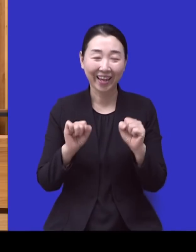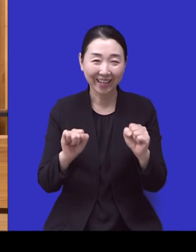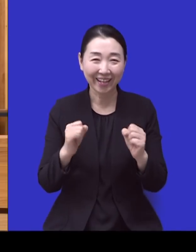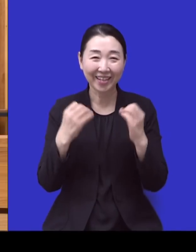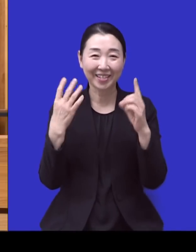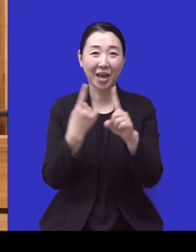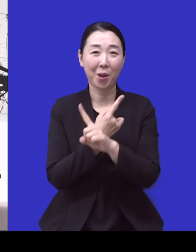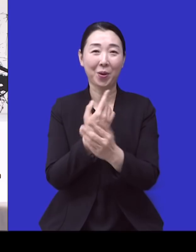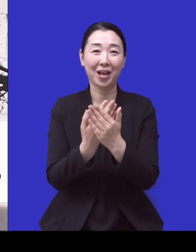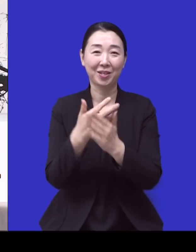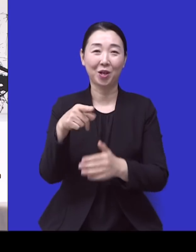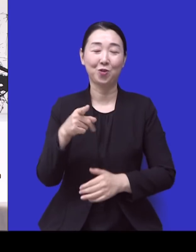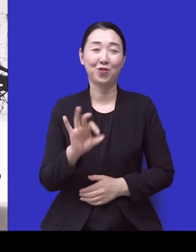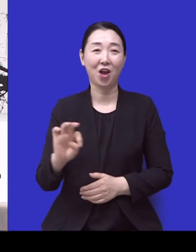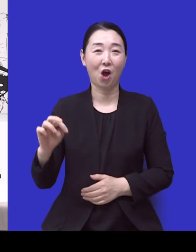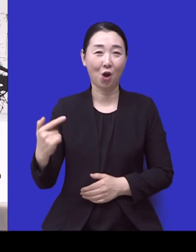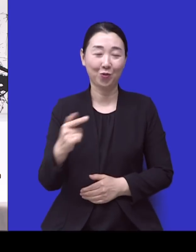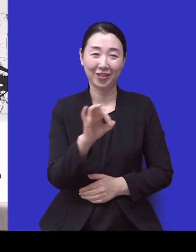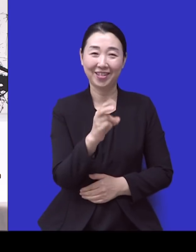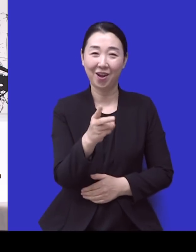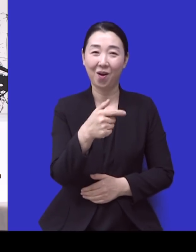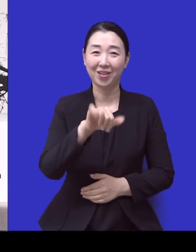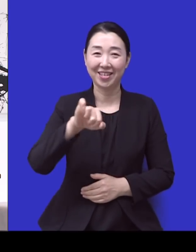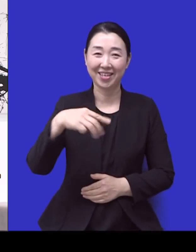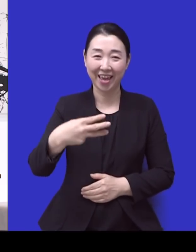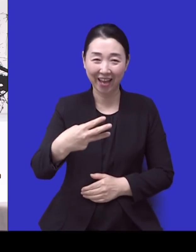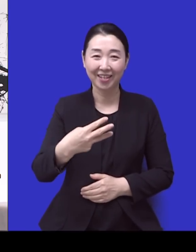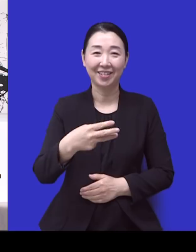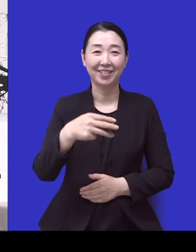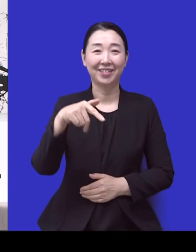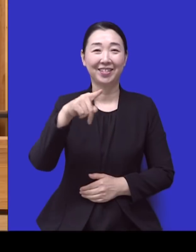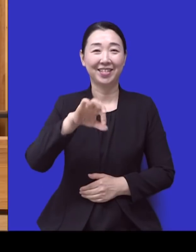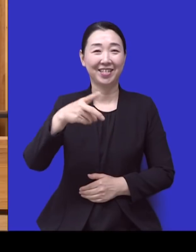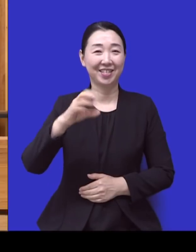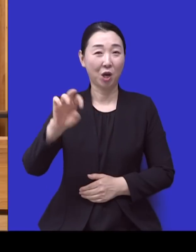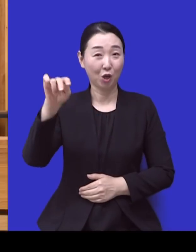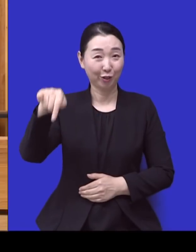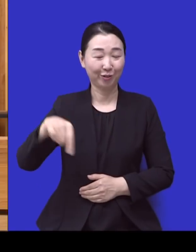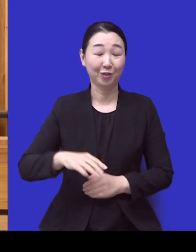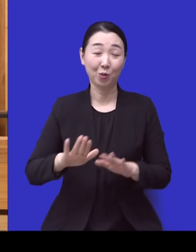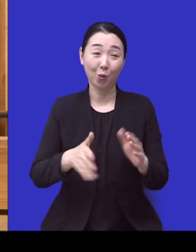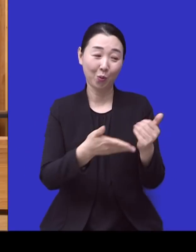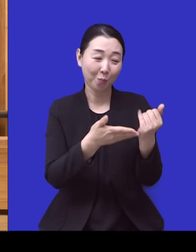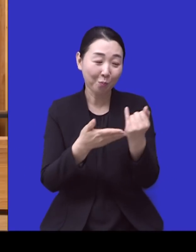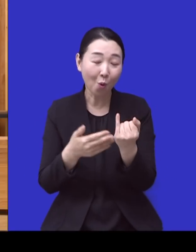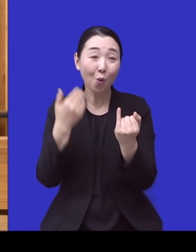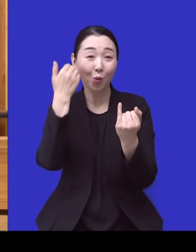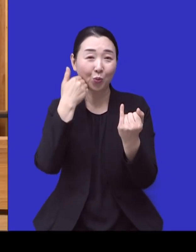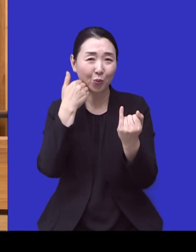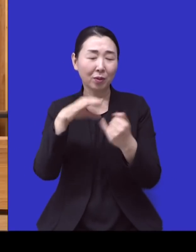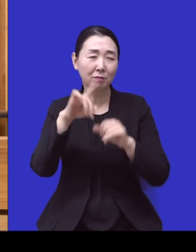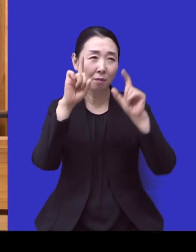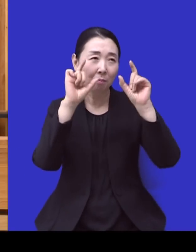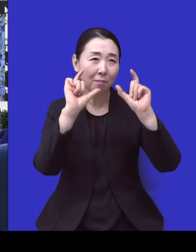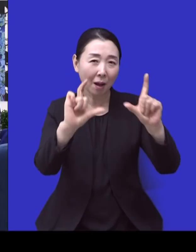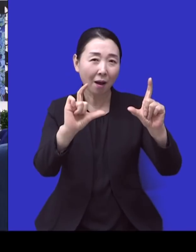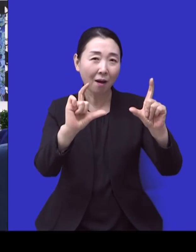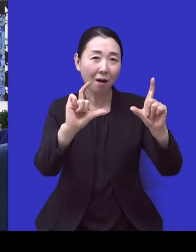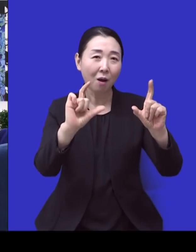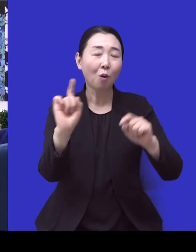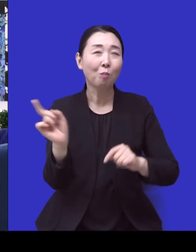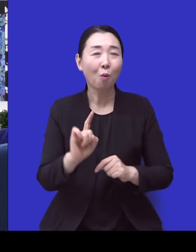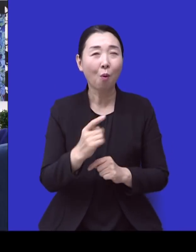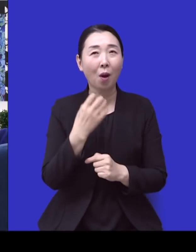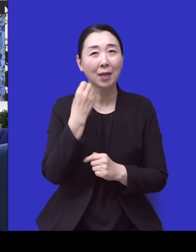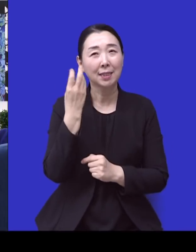안녕하세요. 새롭게 하소서 주영훈입니다. 안녕하세요. 연예일입니다. 안녕하세요. 이정수입니다. 오늘 모실 분은요. 첫인상 이미지만 보면 왠지